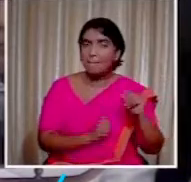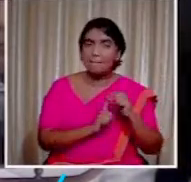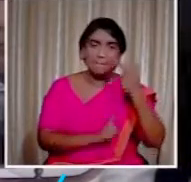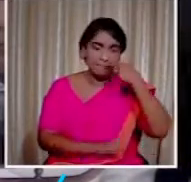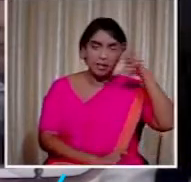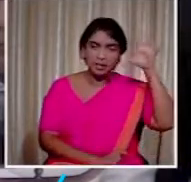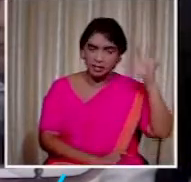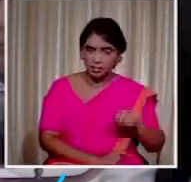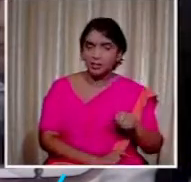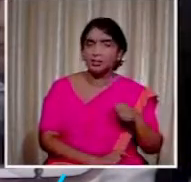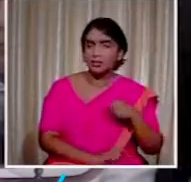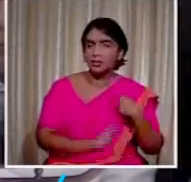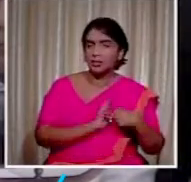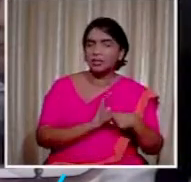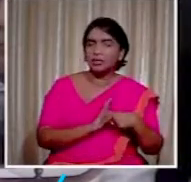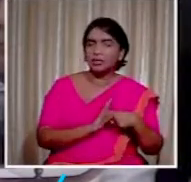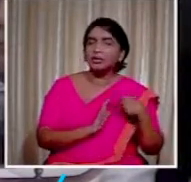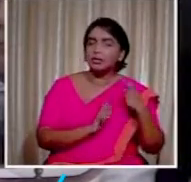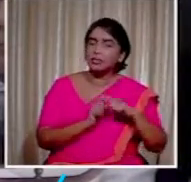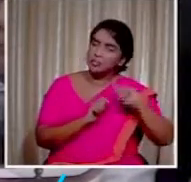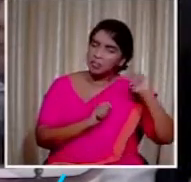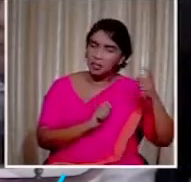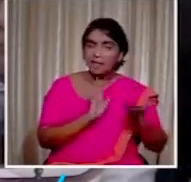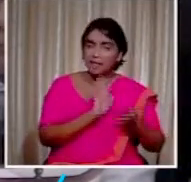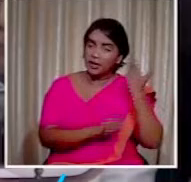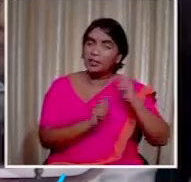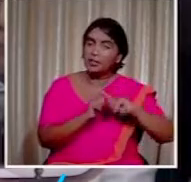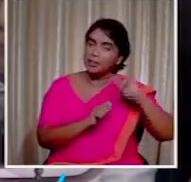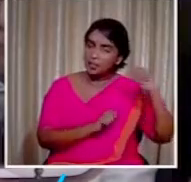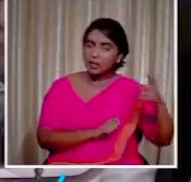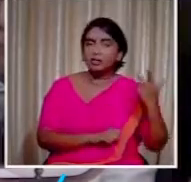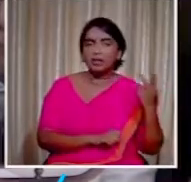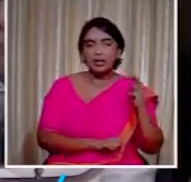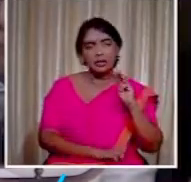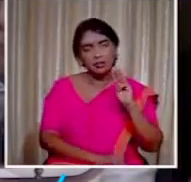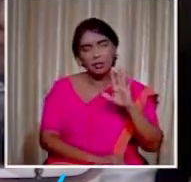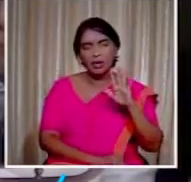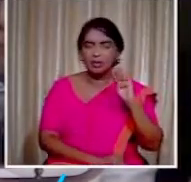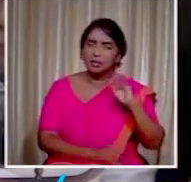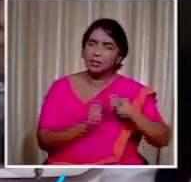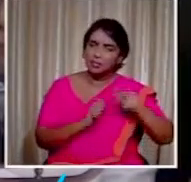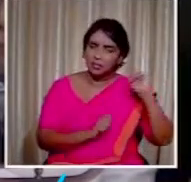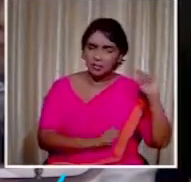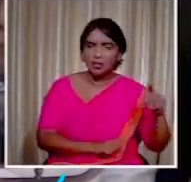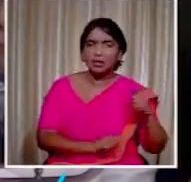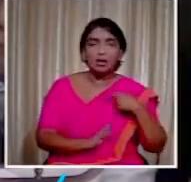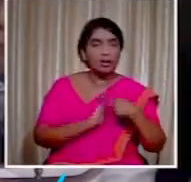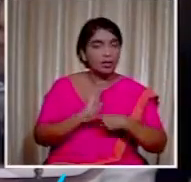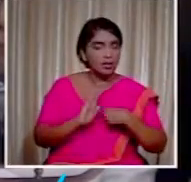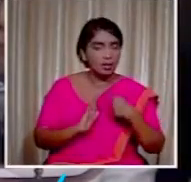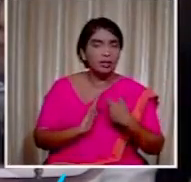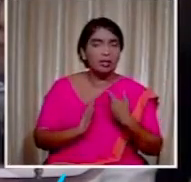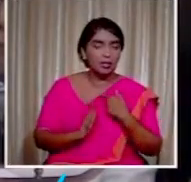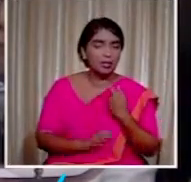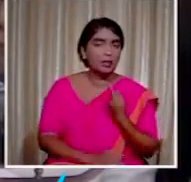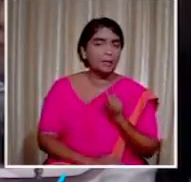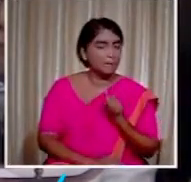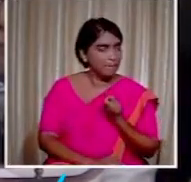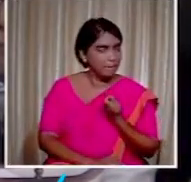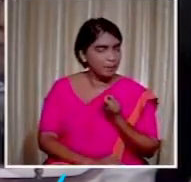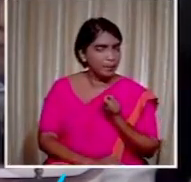දෙන්න. මේ රට ප්‍රීමියම් එකක් හරි ගෙවලා මිනිස්සු කියන්නේ 35ක් හරි 40ක් ගෙවන්න. අනික ලංකාවේ අපි මිල